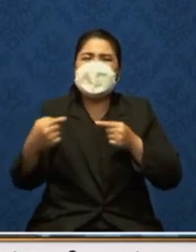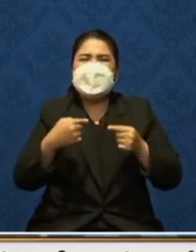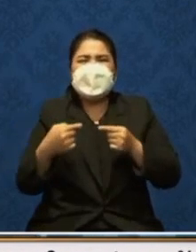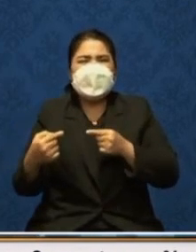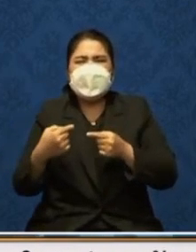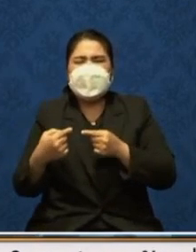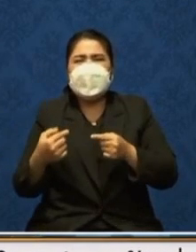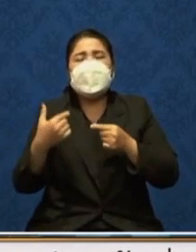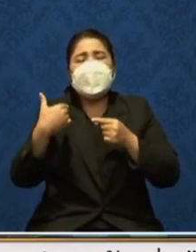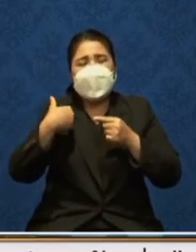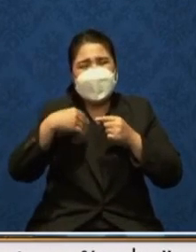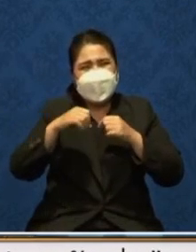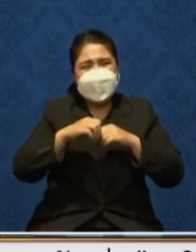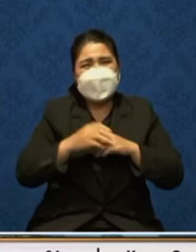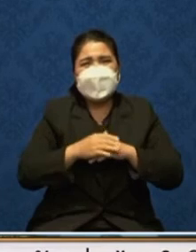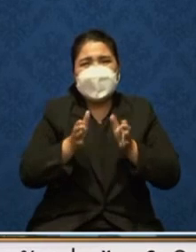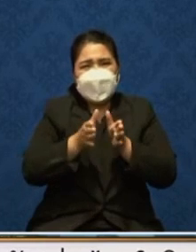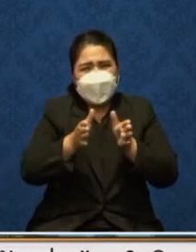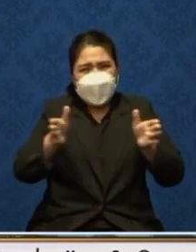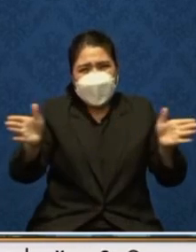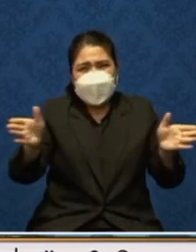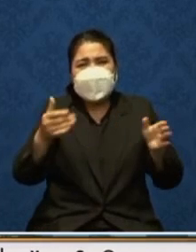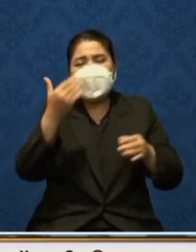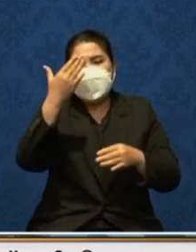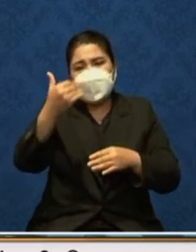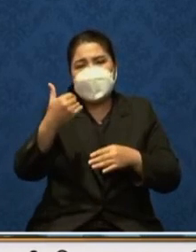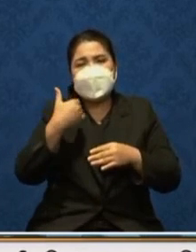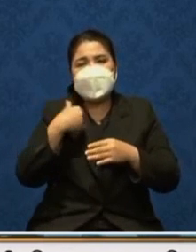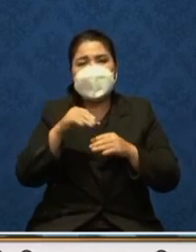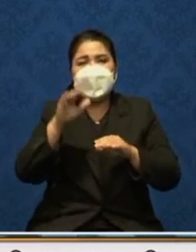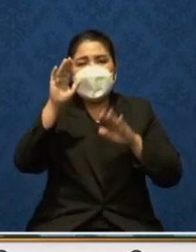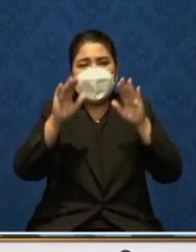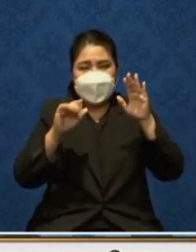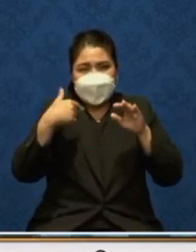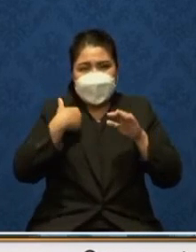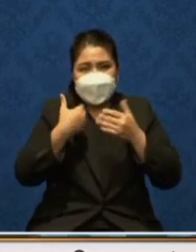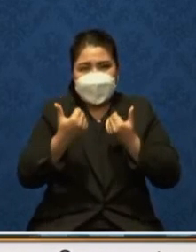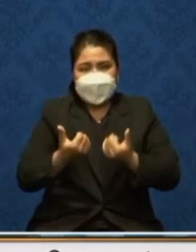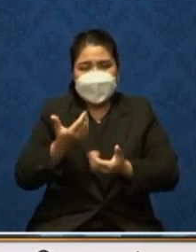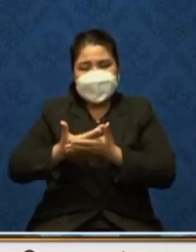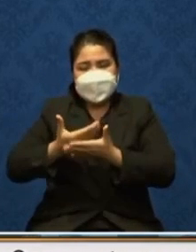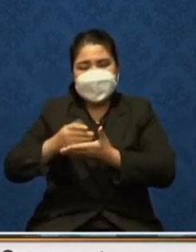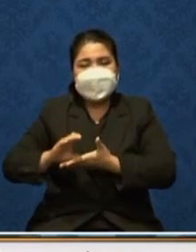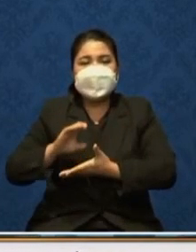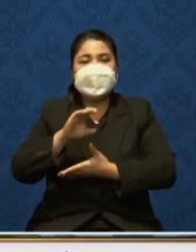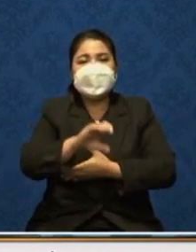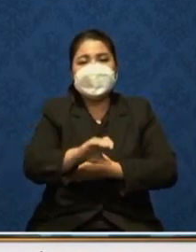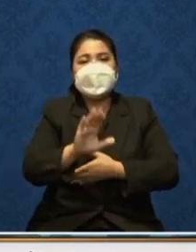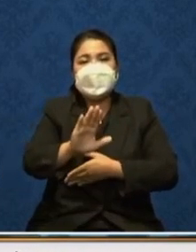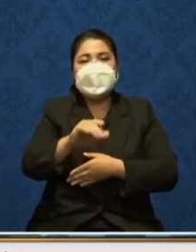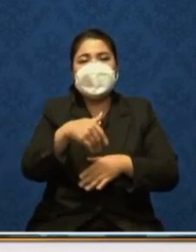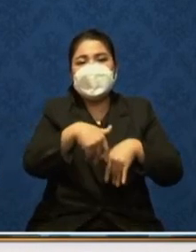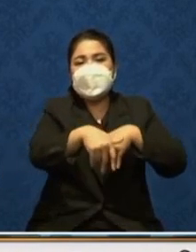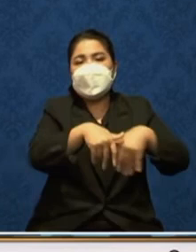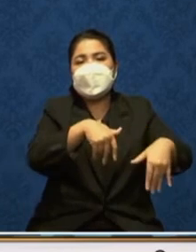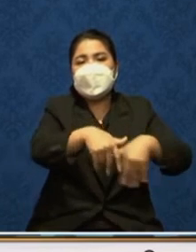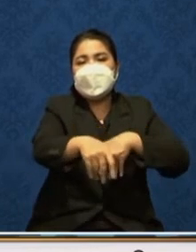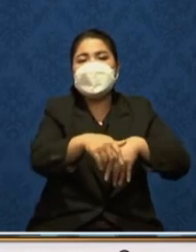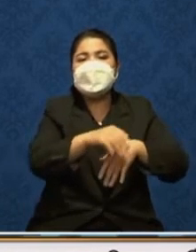เป็นส่ทดีในระบบประชาธปัตัยเพรเรากำลงจะลงตุนมหาศาล เป็เงินของประชาชนทงนั้